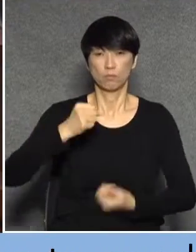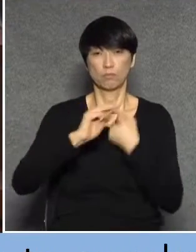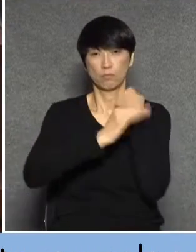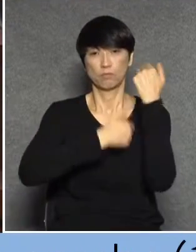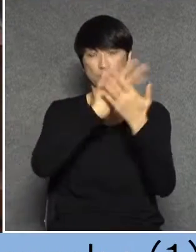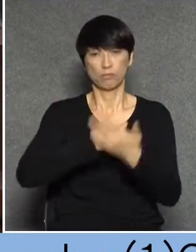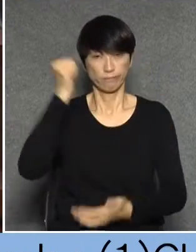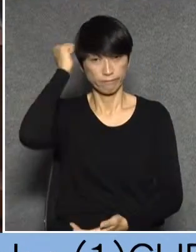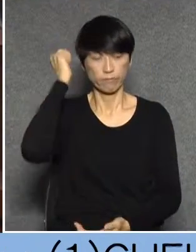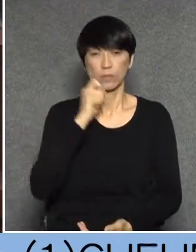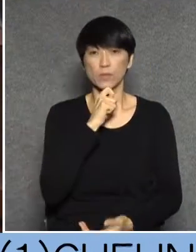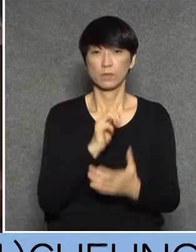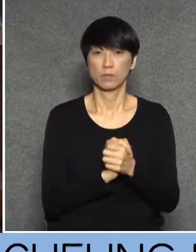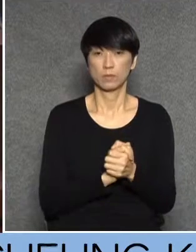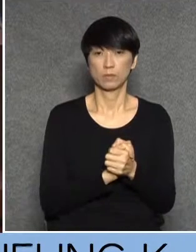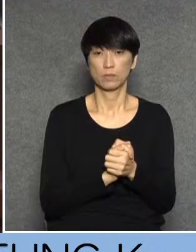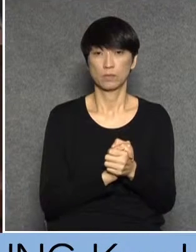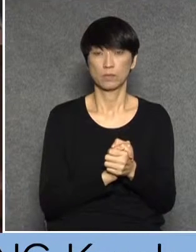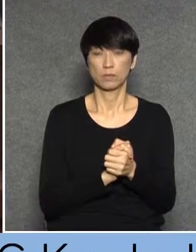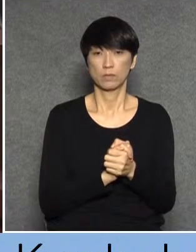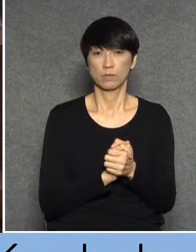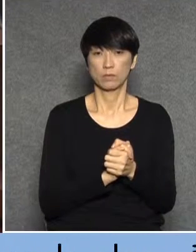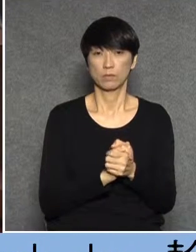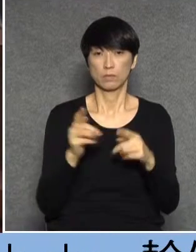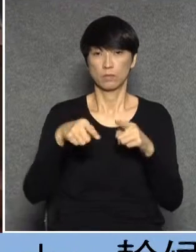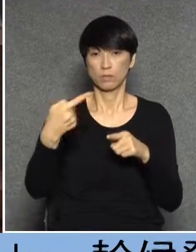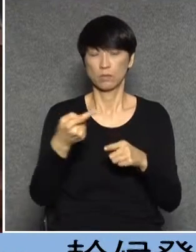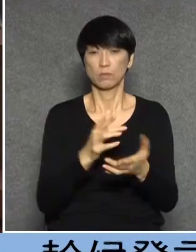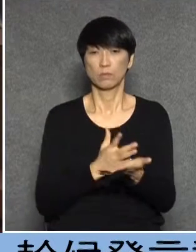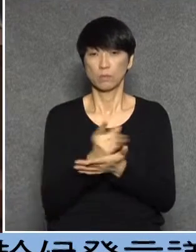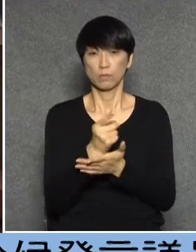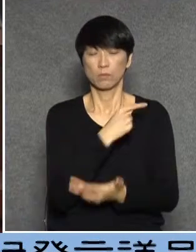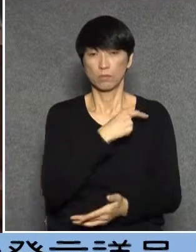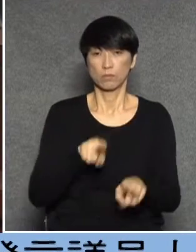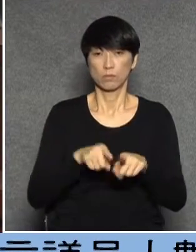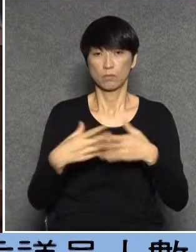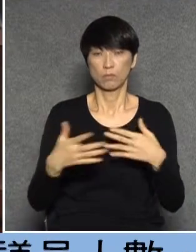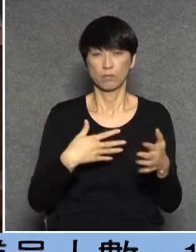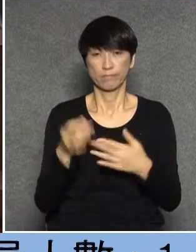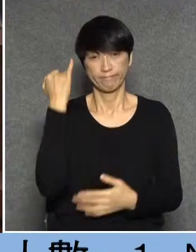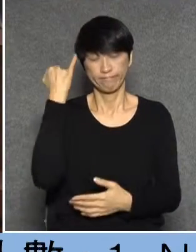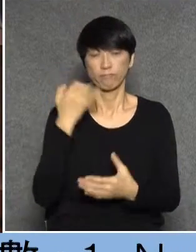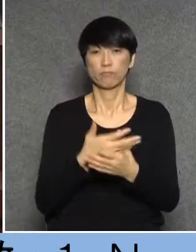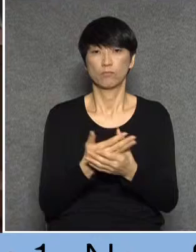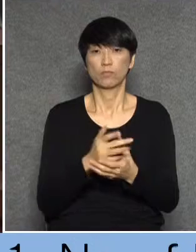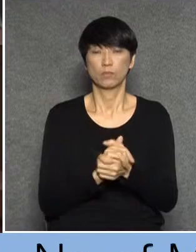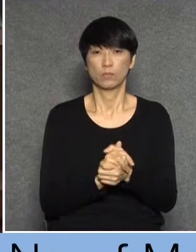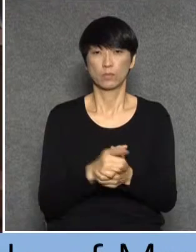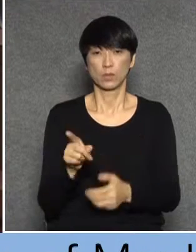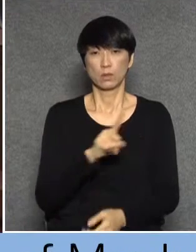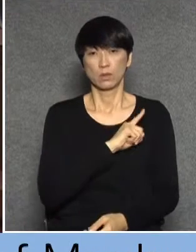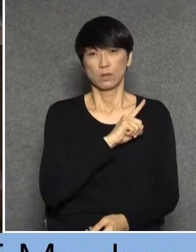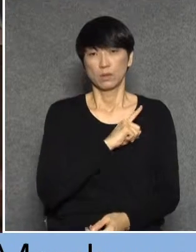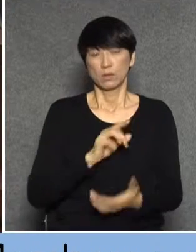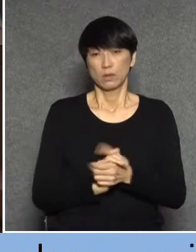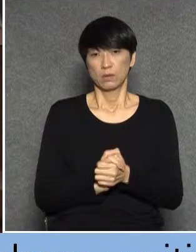難的，更何況其他很多即係唔係專注喺呢一方面嘅同事，又或者我哋由於我自己本人都好咧，因為咁耐冇